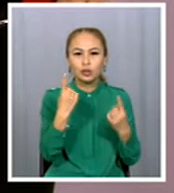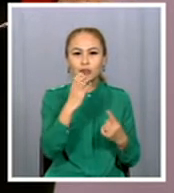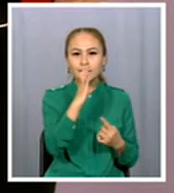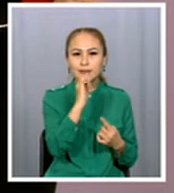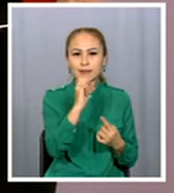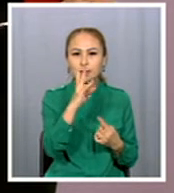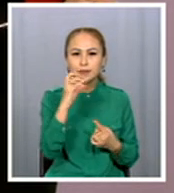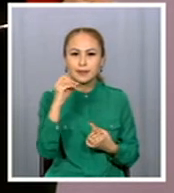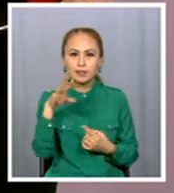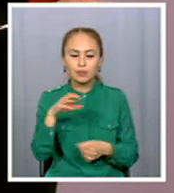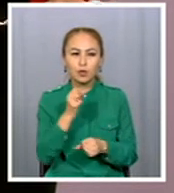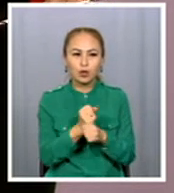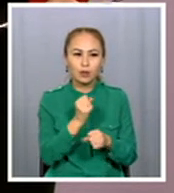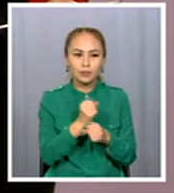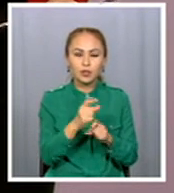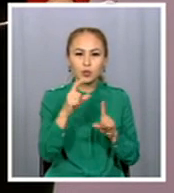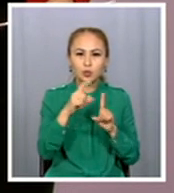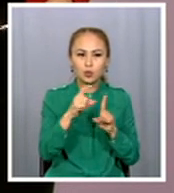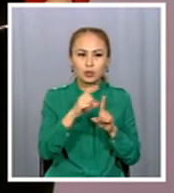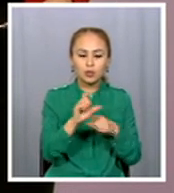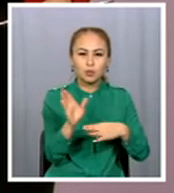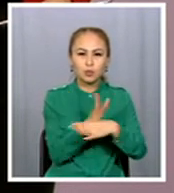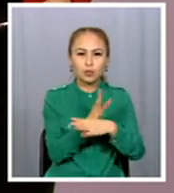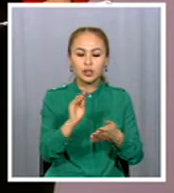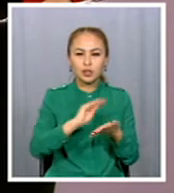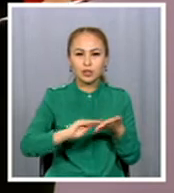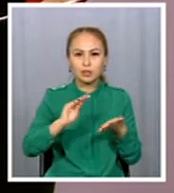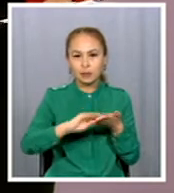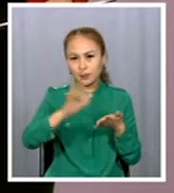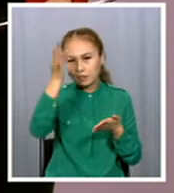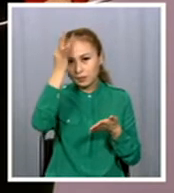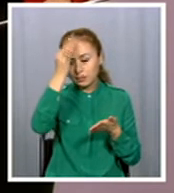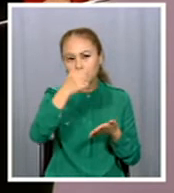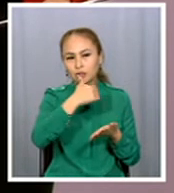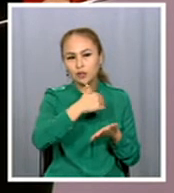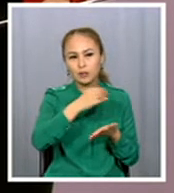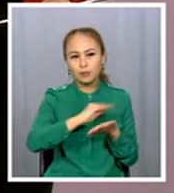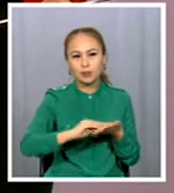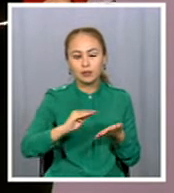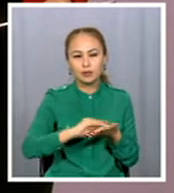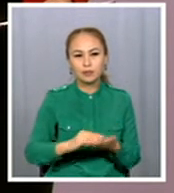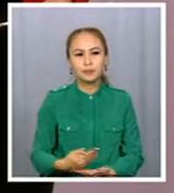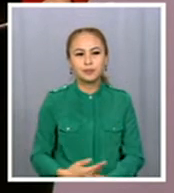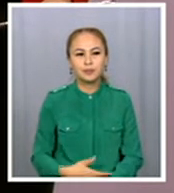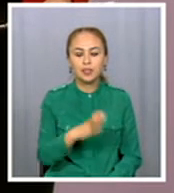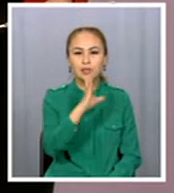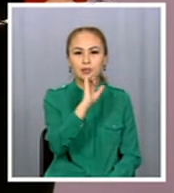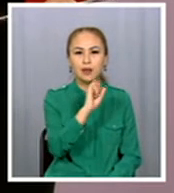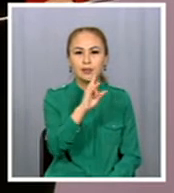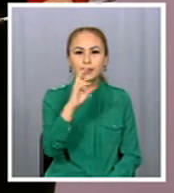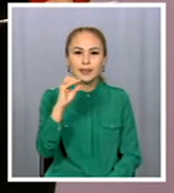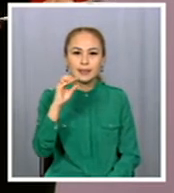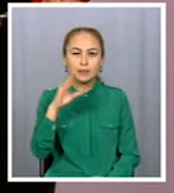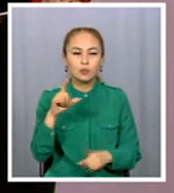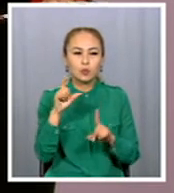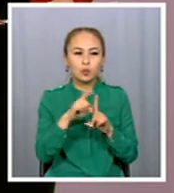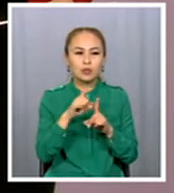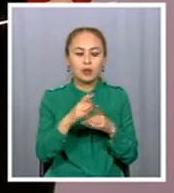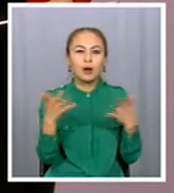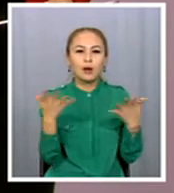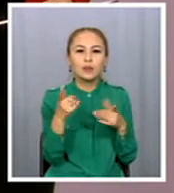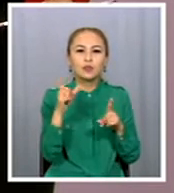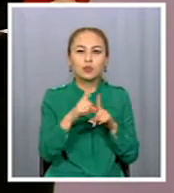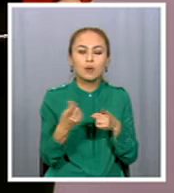есімдердің құрамындағы сөздер бөлек жазылатын естеріңнен шығармаңдар. Сан есімдер сөйлемде қай сөзбен